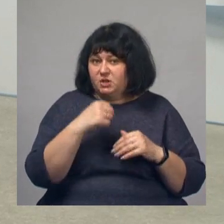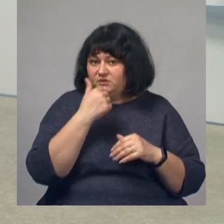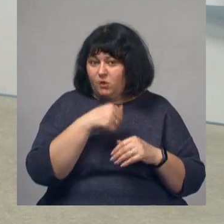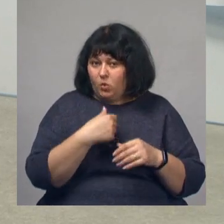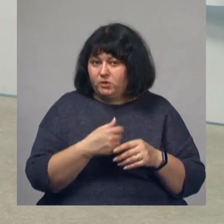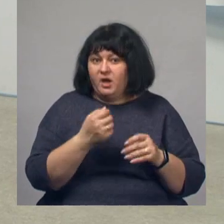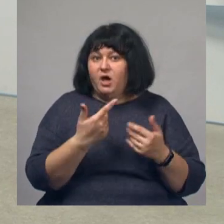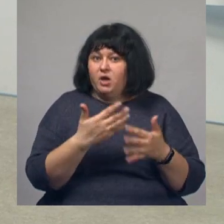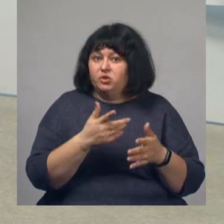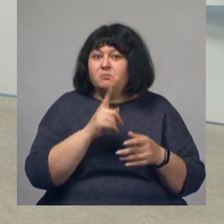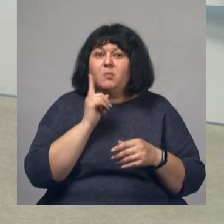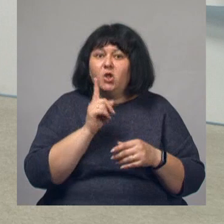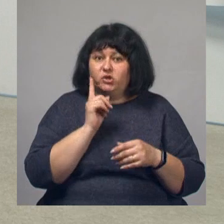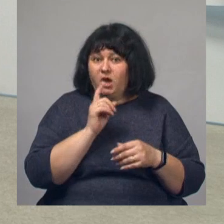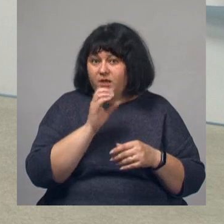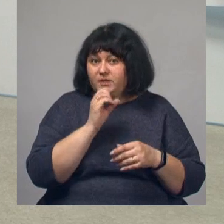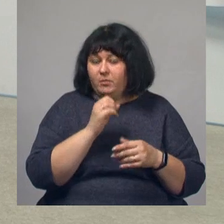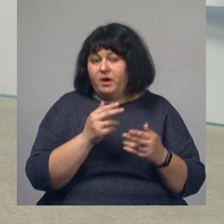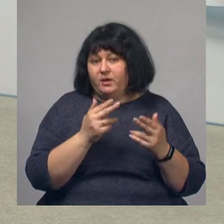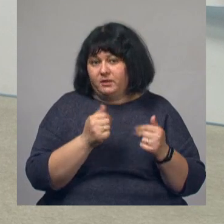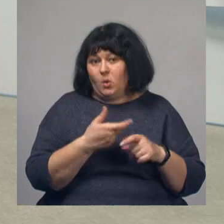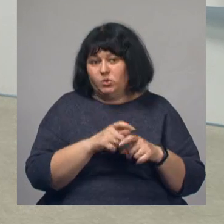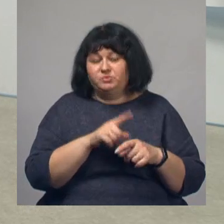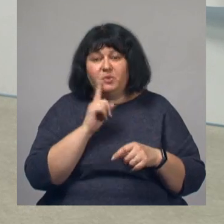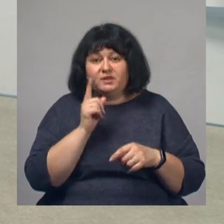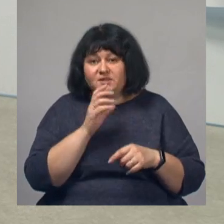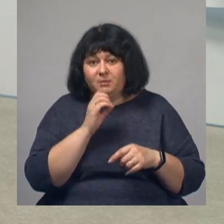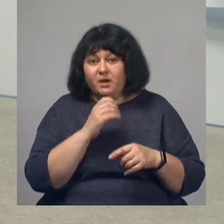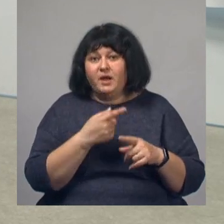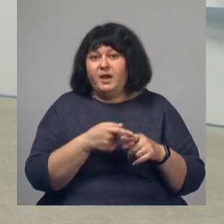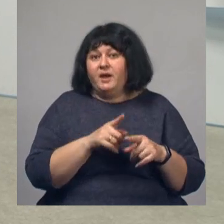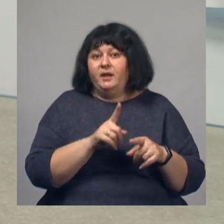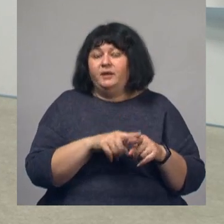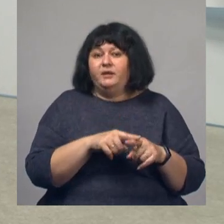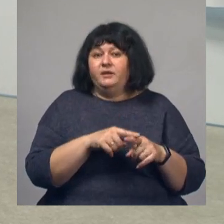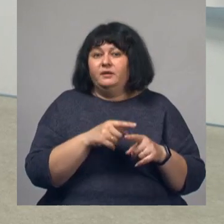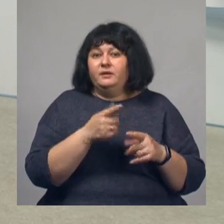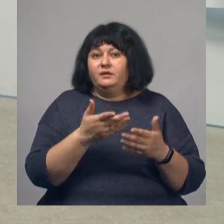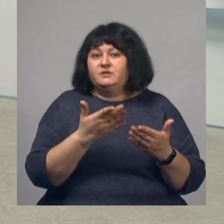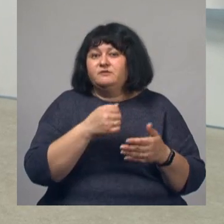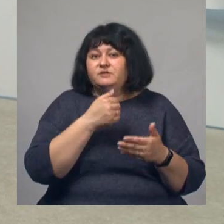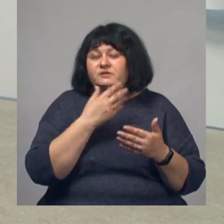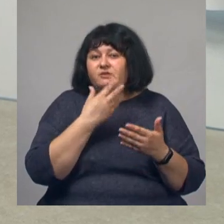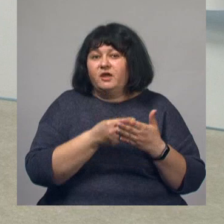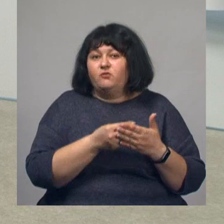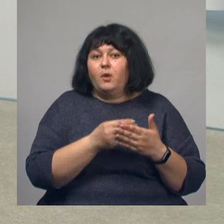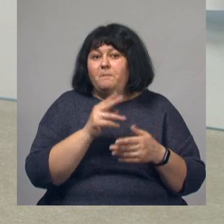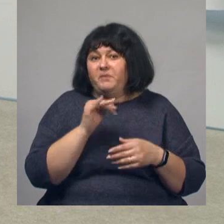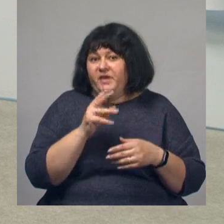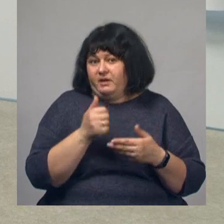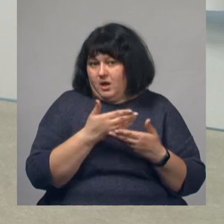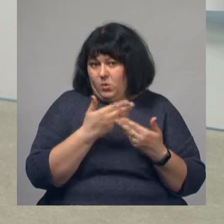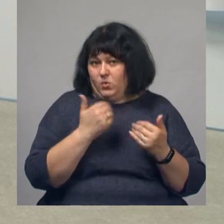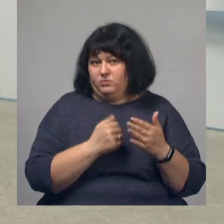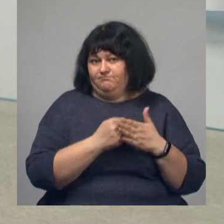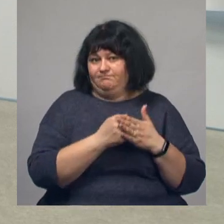Поэтому... То есть это еще вполне себе молодая, да, собака? Да, это очень, которая... молодая собака. Это даже она еще не достигла своего пика,